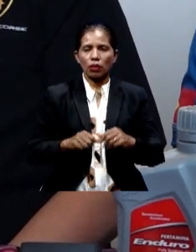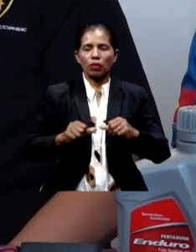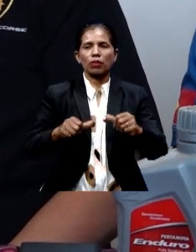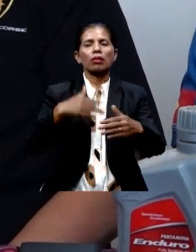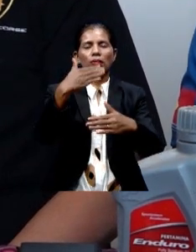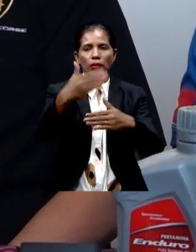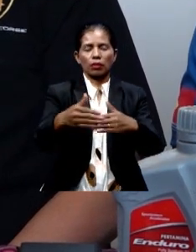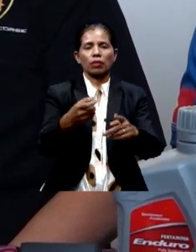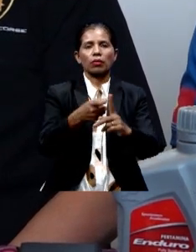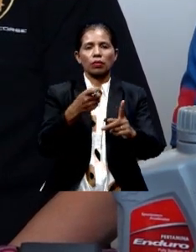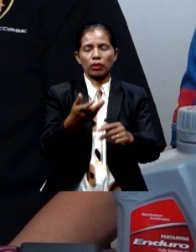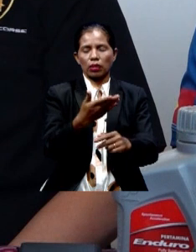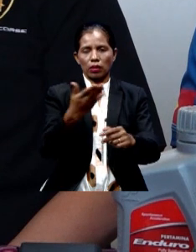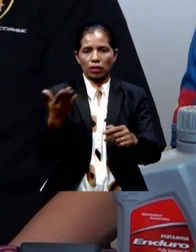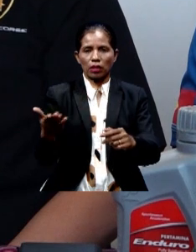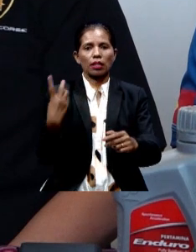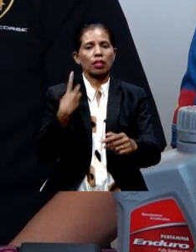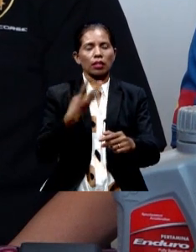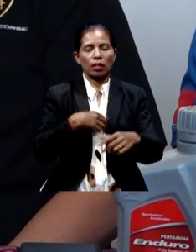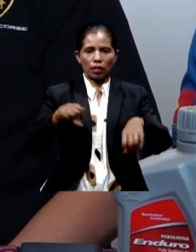liu si itene atleta